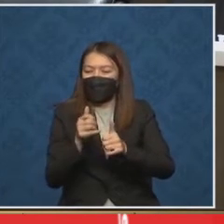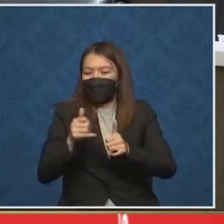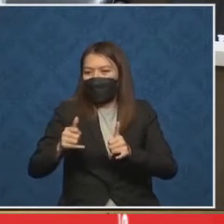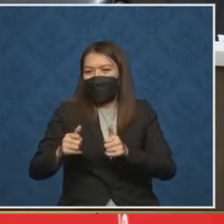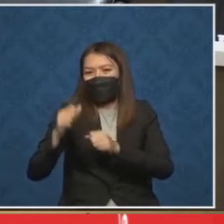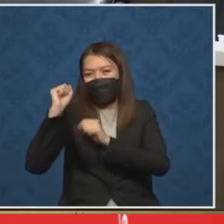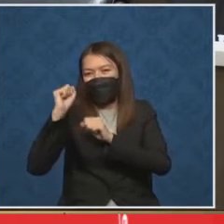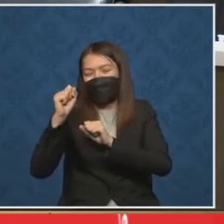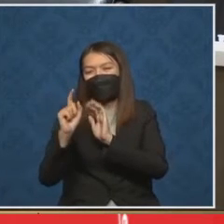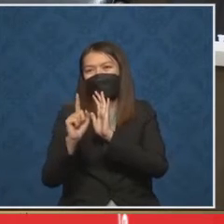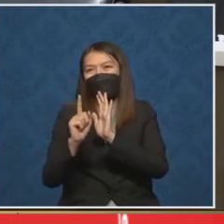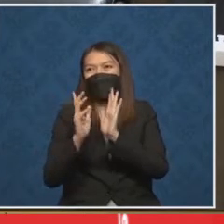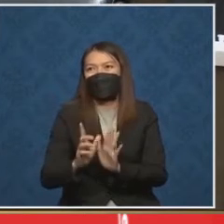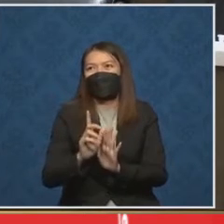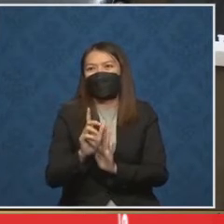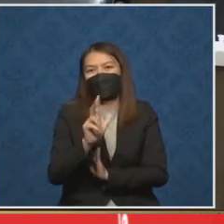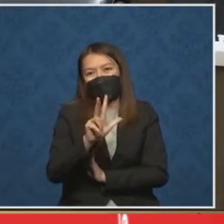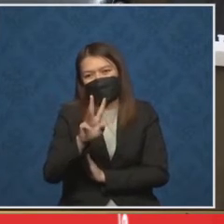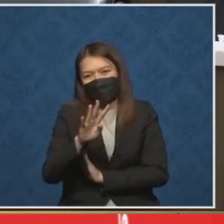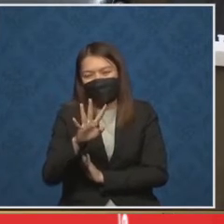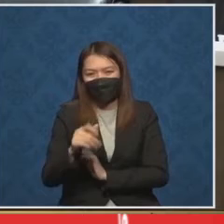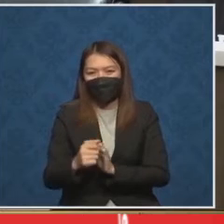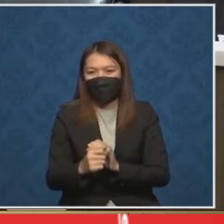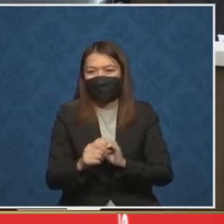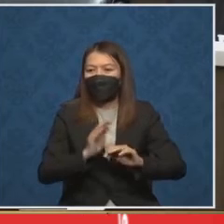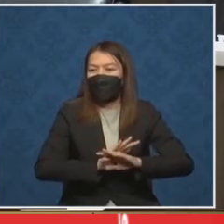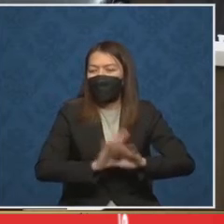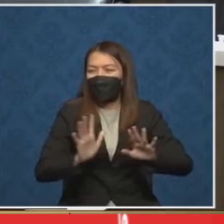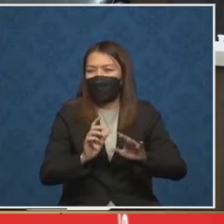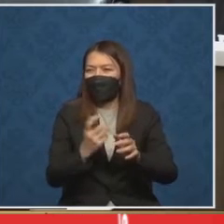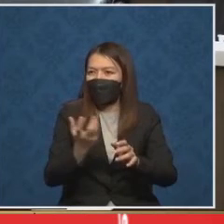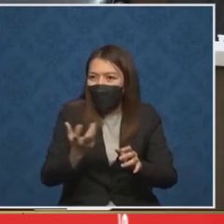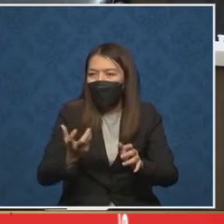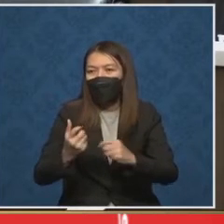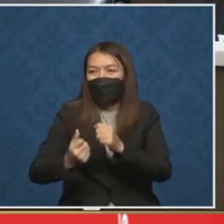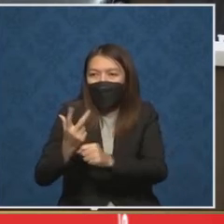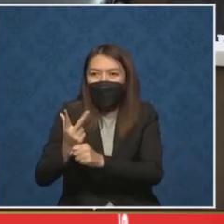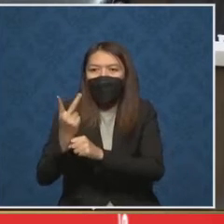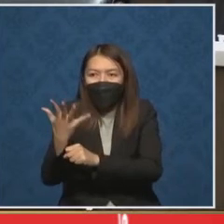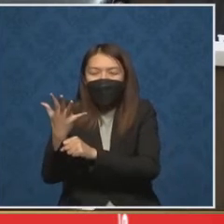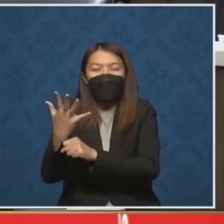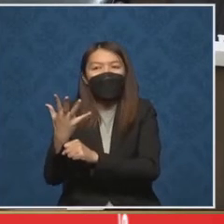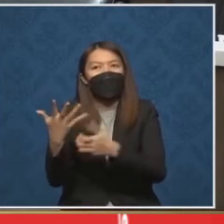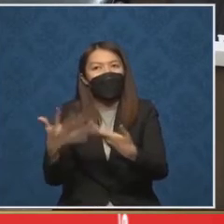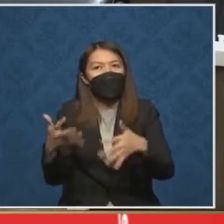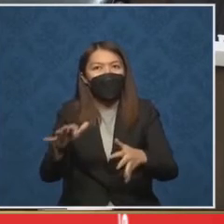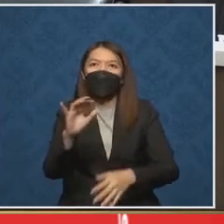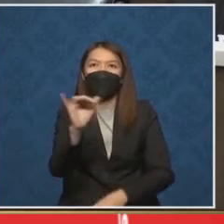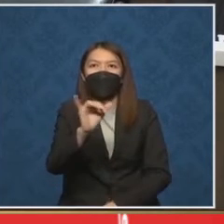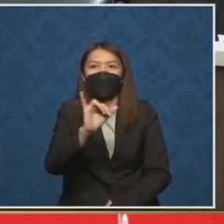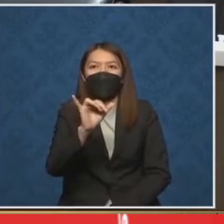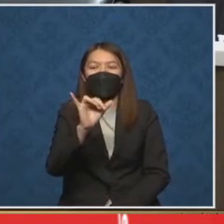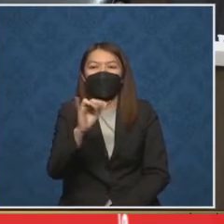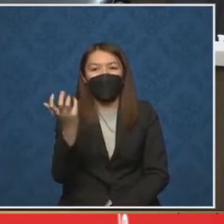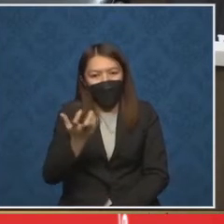กเลิกเพราะมันเป็นกฎหมายทำ3ปีก็ไม่เสร็จทำ5ปีก็ไม่เสร็จผมไปอ่านแล้วผมยังขำเลยธรรมดานะคำสั่งตั้